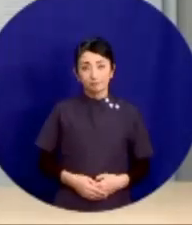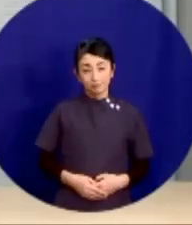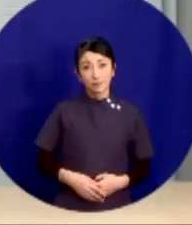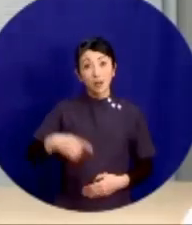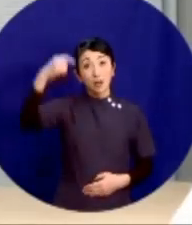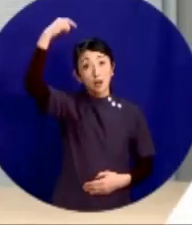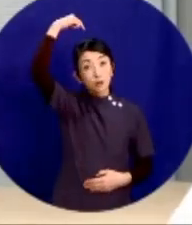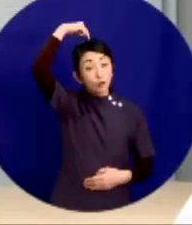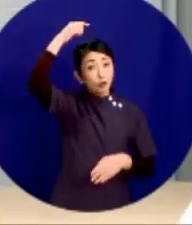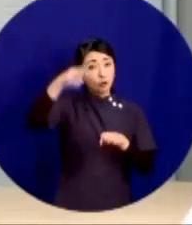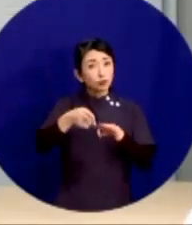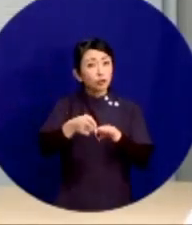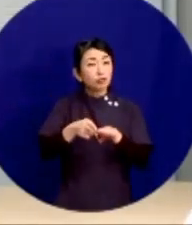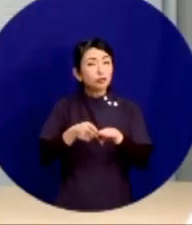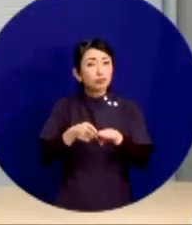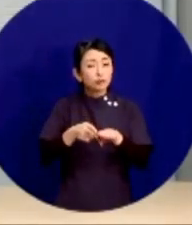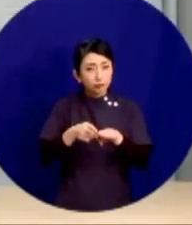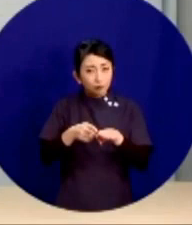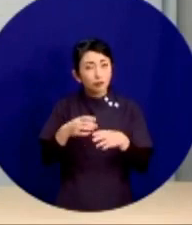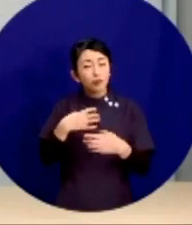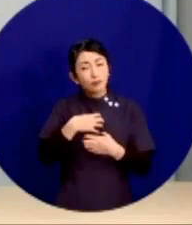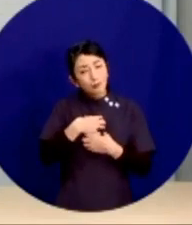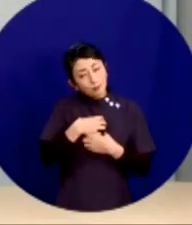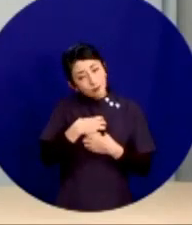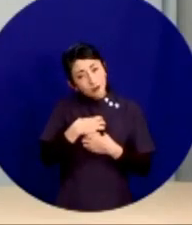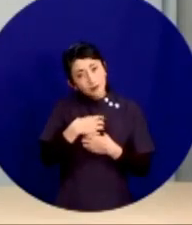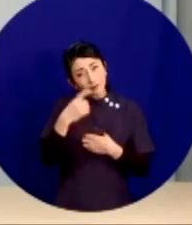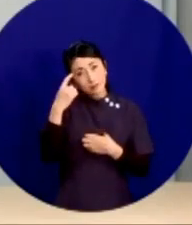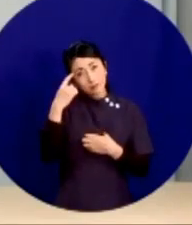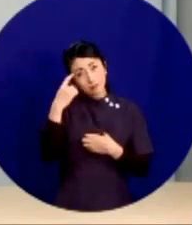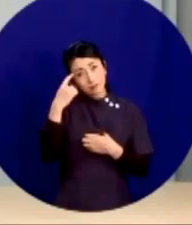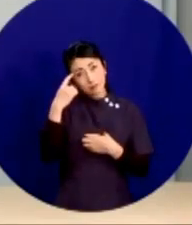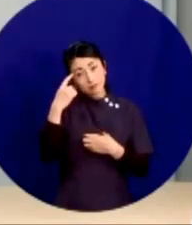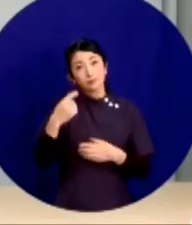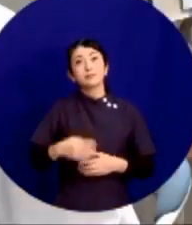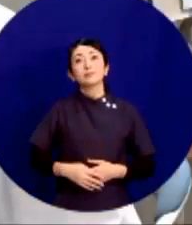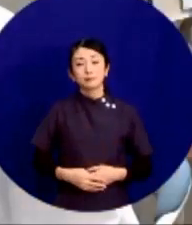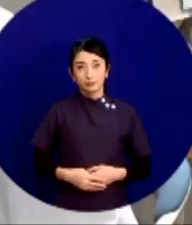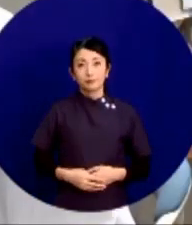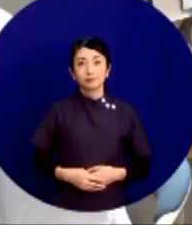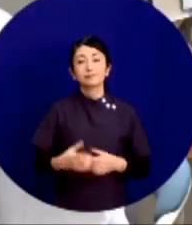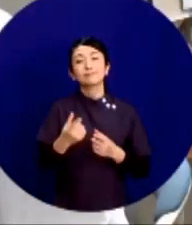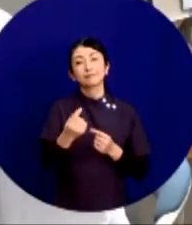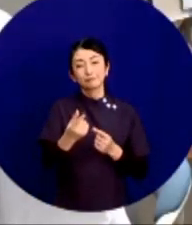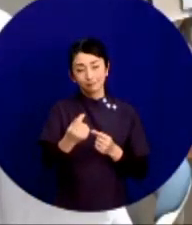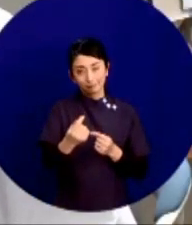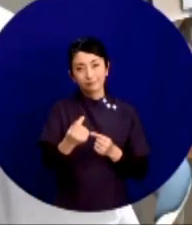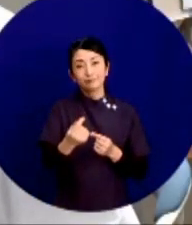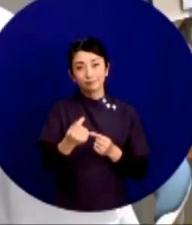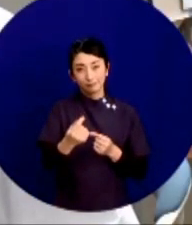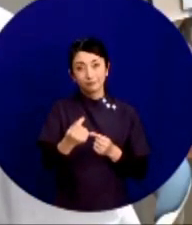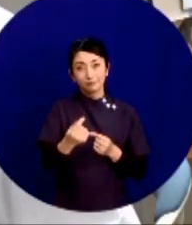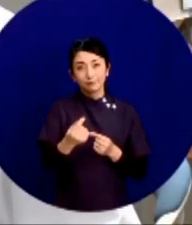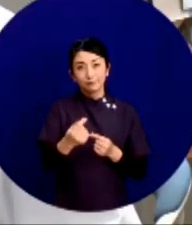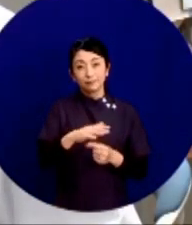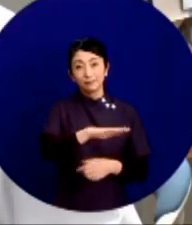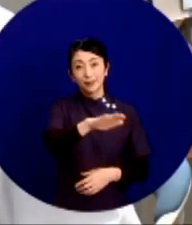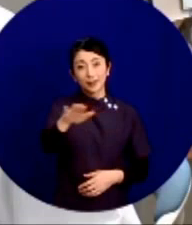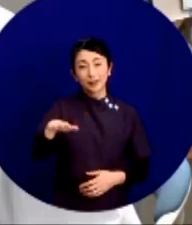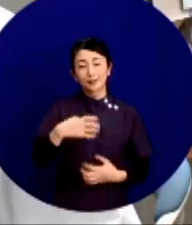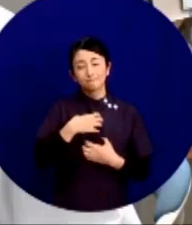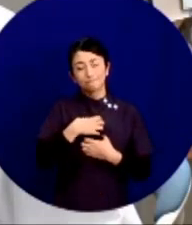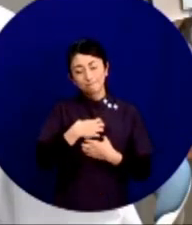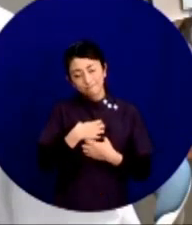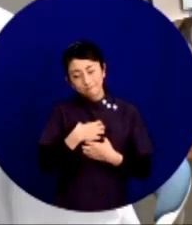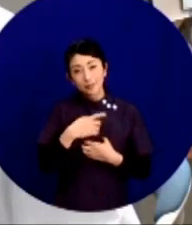私たちは頭を手術されるというのは大変怖いイメージを持ちますが。 はい、その通りです。気になる点として